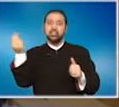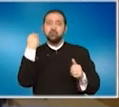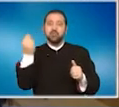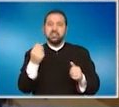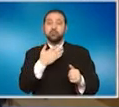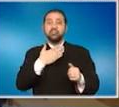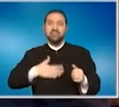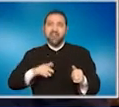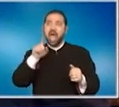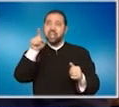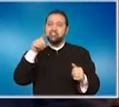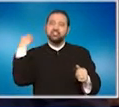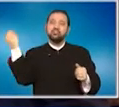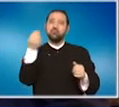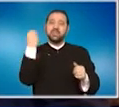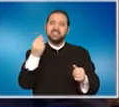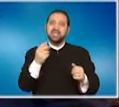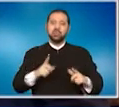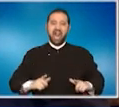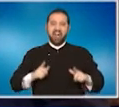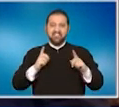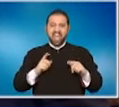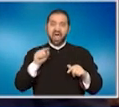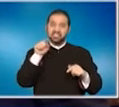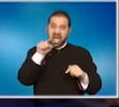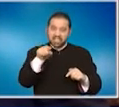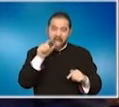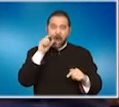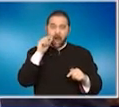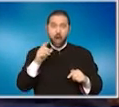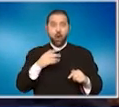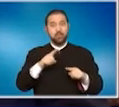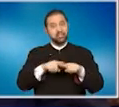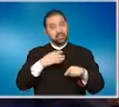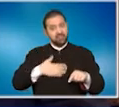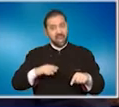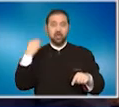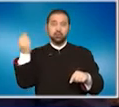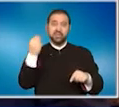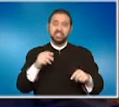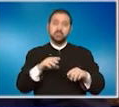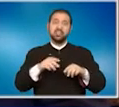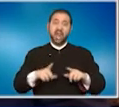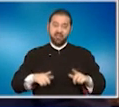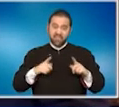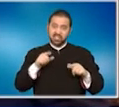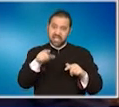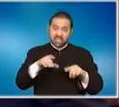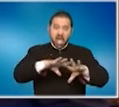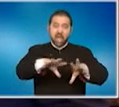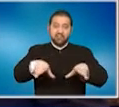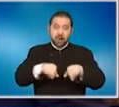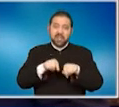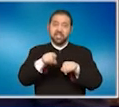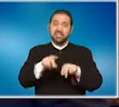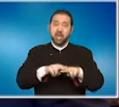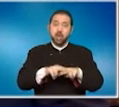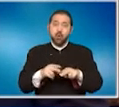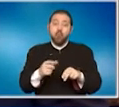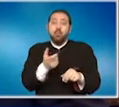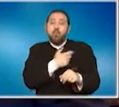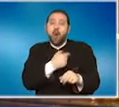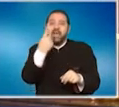acest Dumnezeu, ce vrea acest Dumnezeu de la el, ce vrea Dumnezeu de la el și de la familia lui, de el și apropiația lui, cum poate opera un